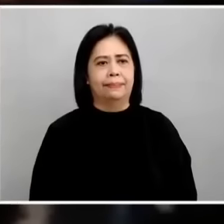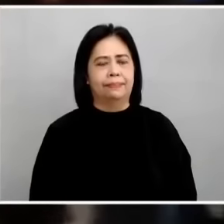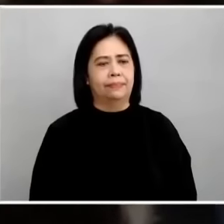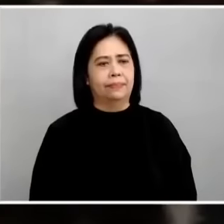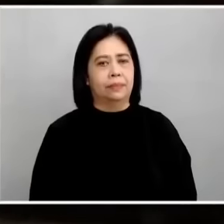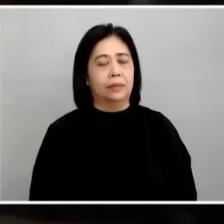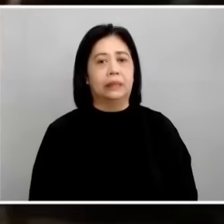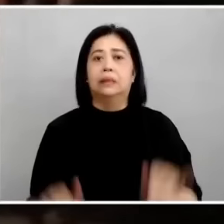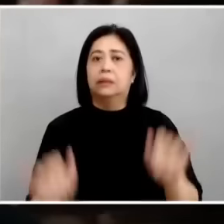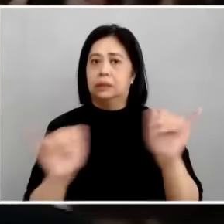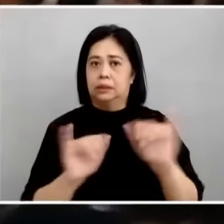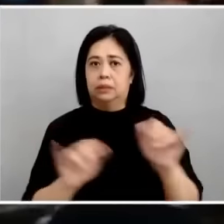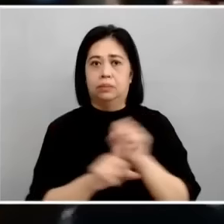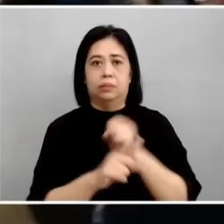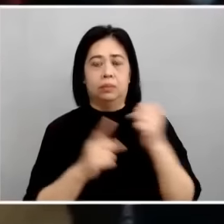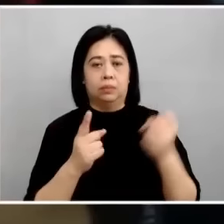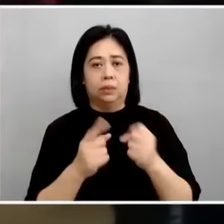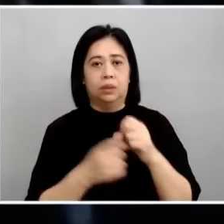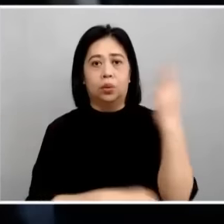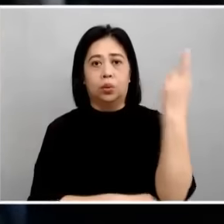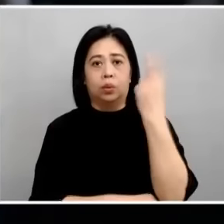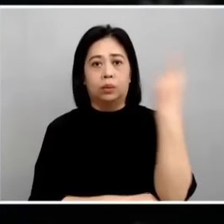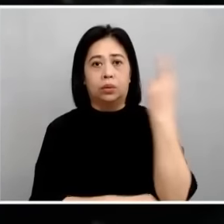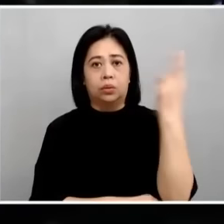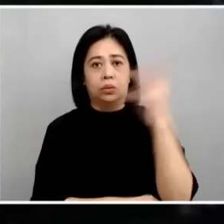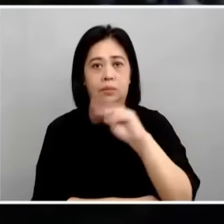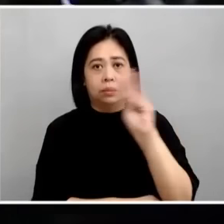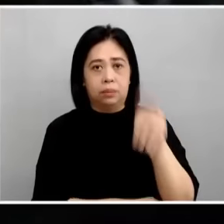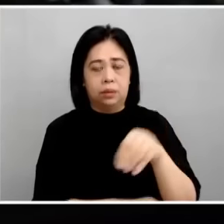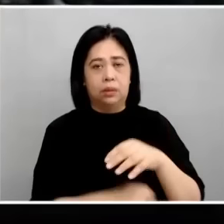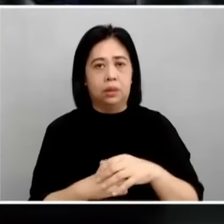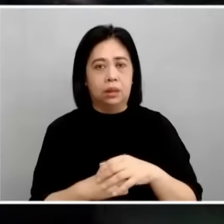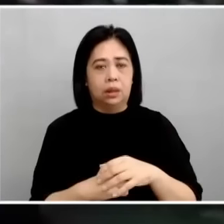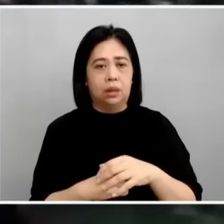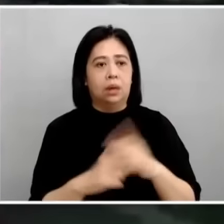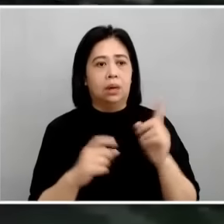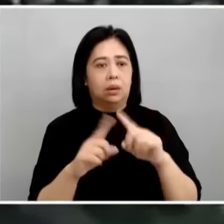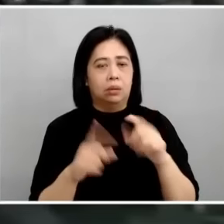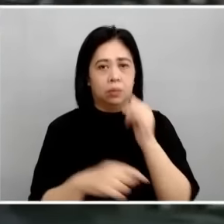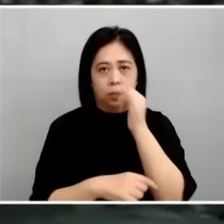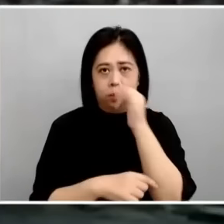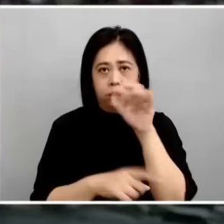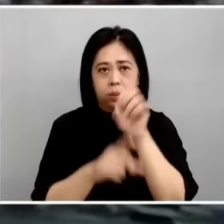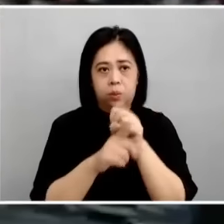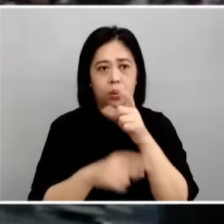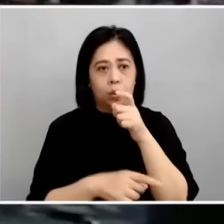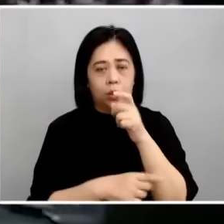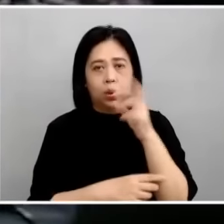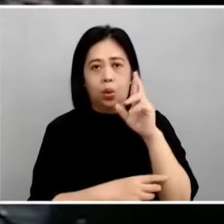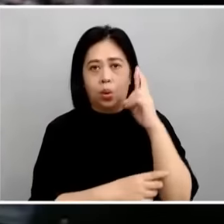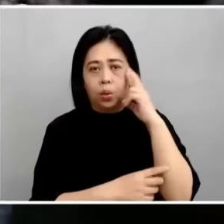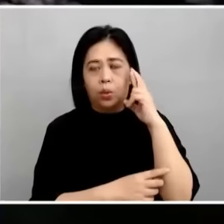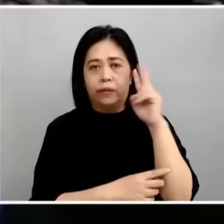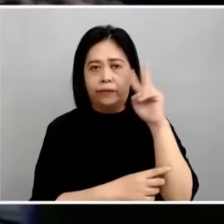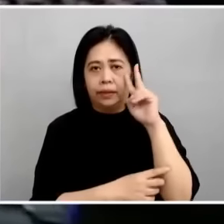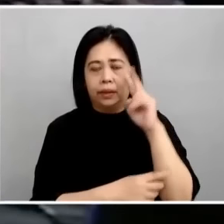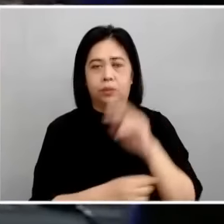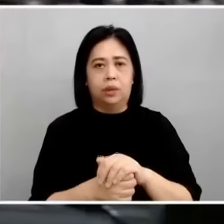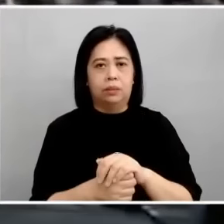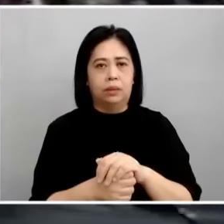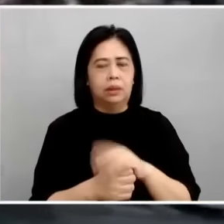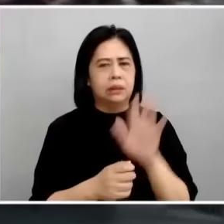Ganito rin ang sitwasyon sa Robinson's Place, Manila, na nakuna naman ng bayan patroller na si Robert Villanueva. Sa